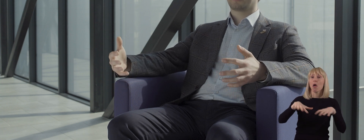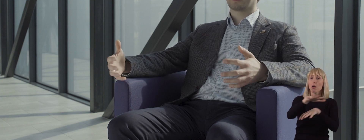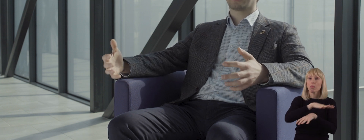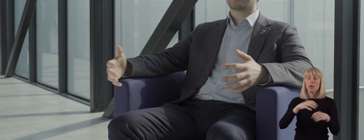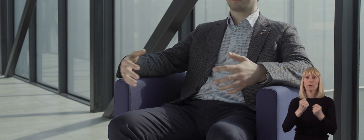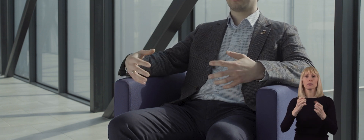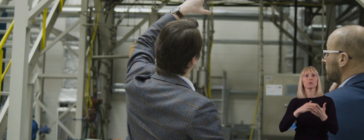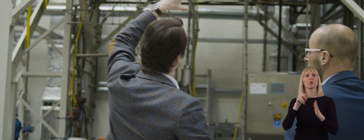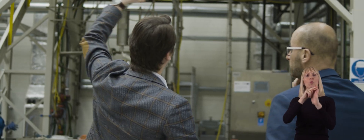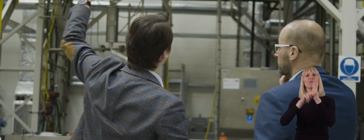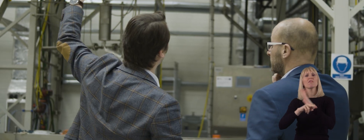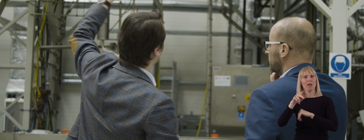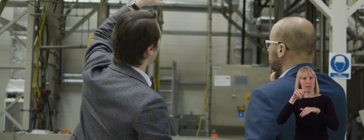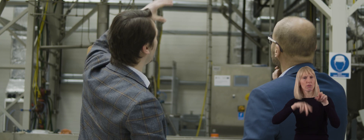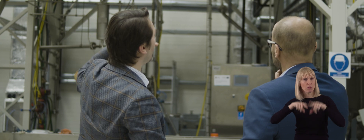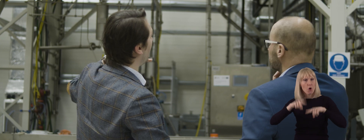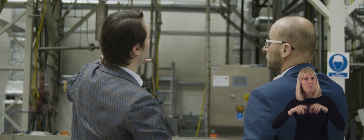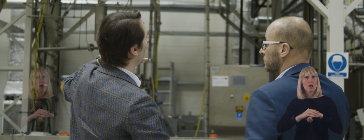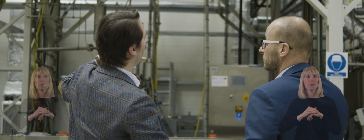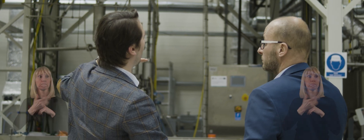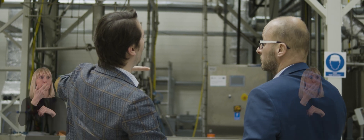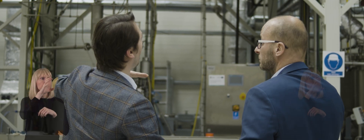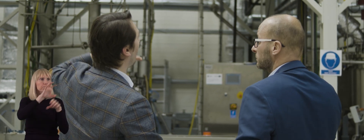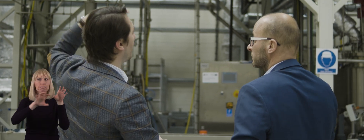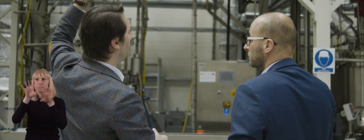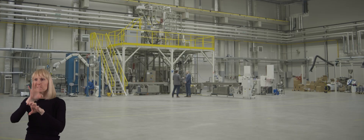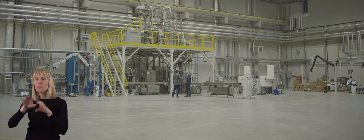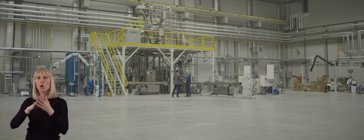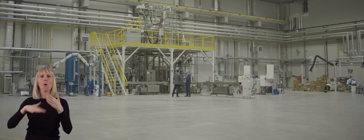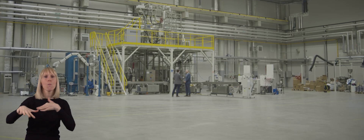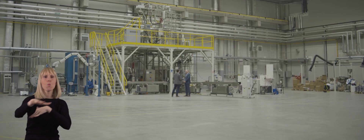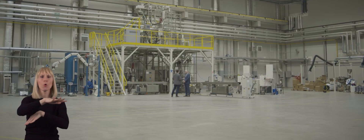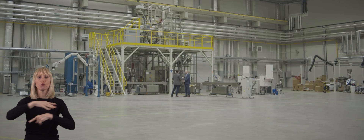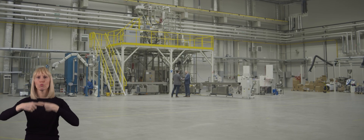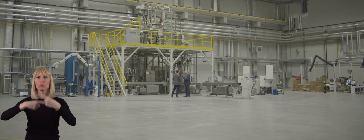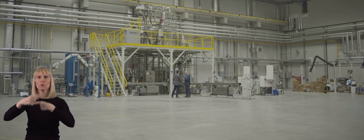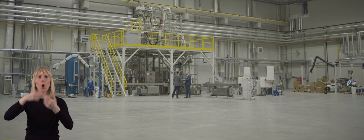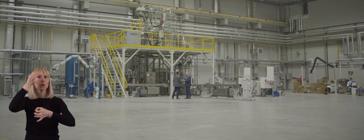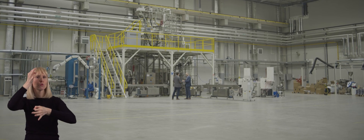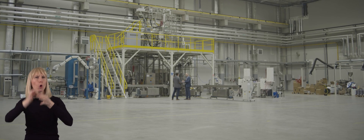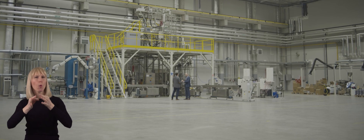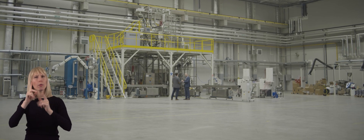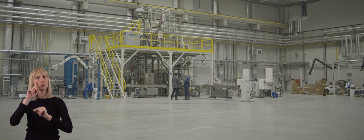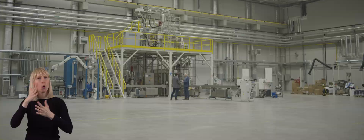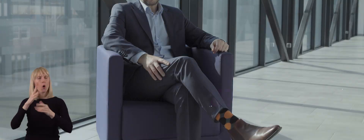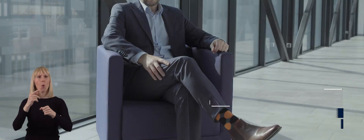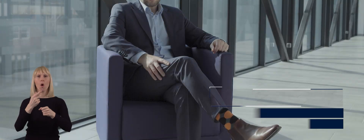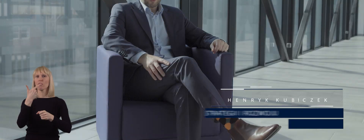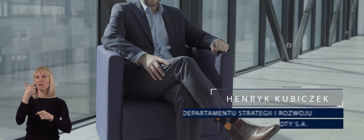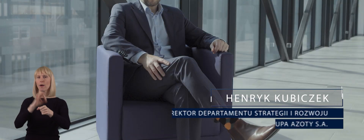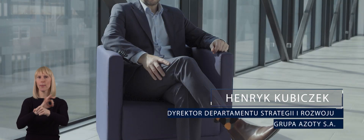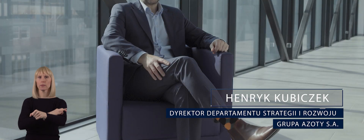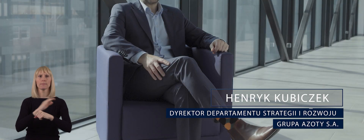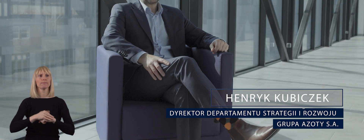zakładach w standardzie, która pozwala nam nawigować się wewnątrz w przestrzeni produkcyjnej z dokładnością do około 2 metrów. Oferta